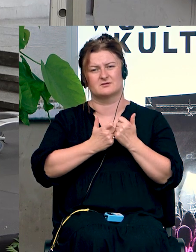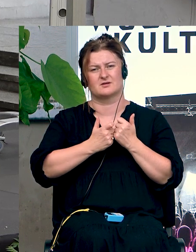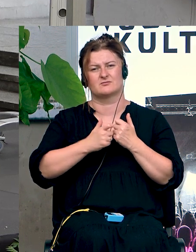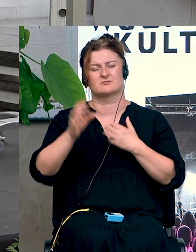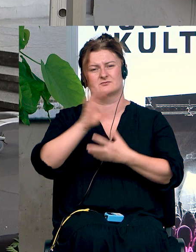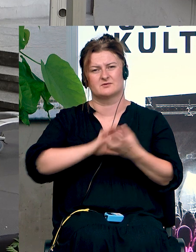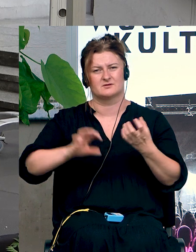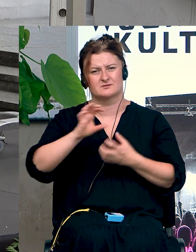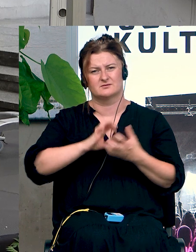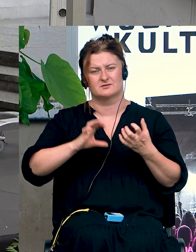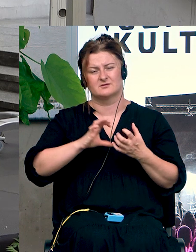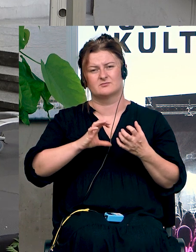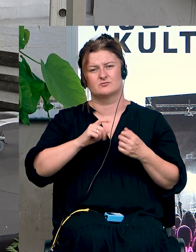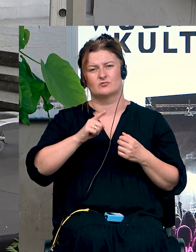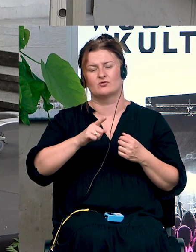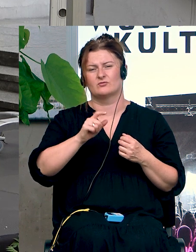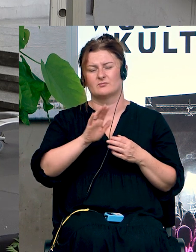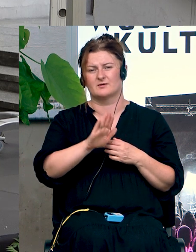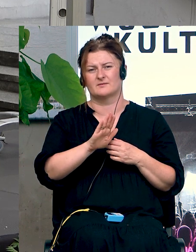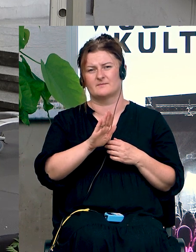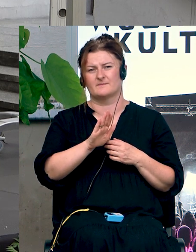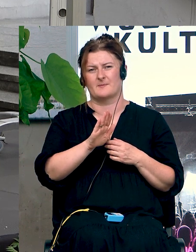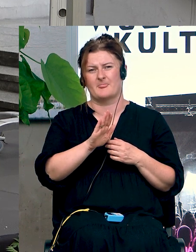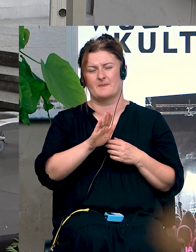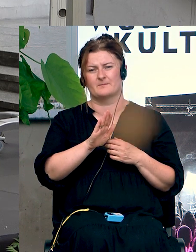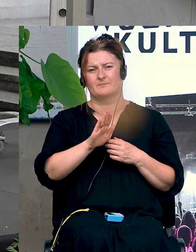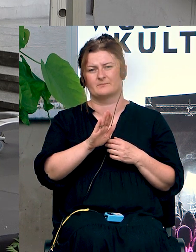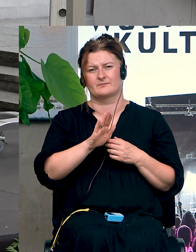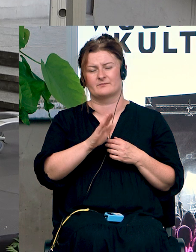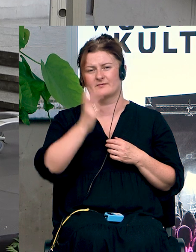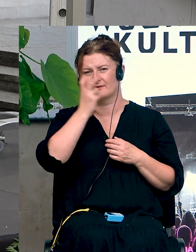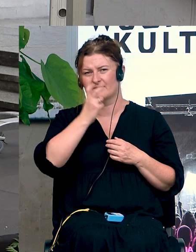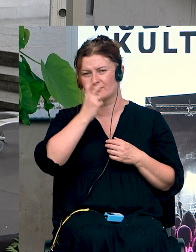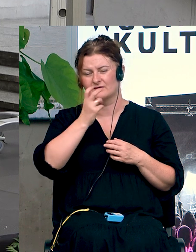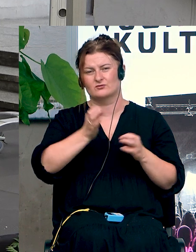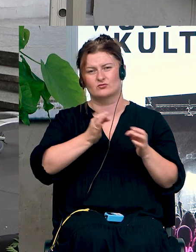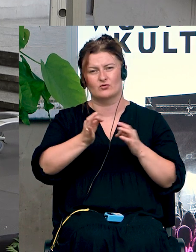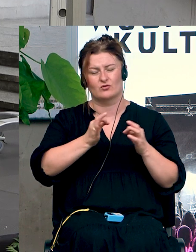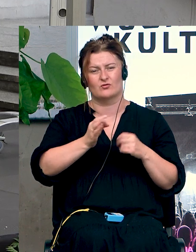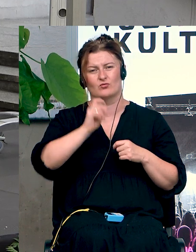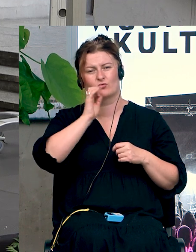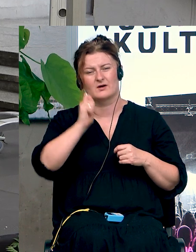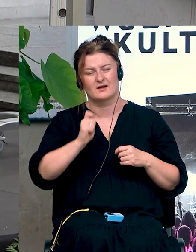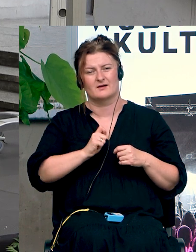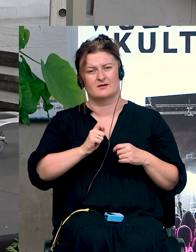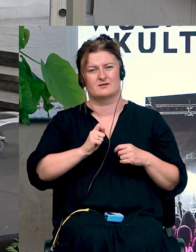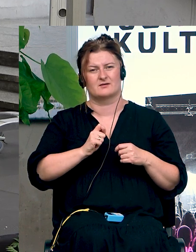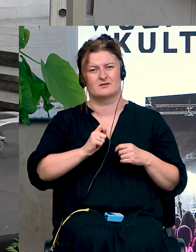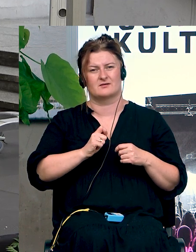історії України і до історії радянської України, на жаль, і тої травми. Проте історія